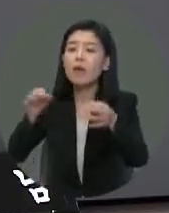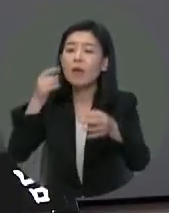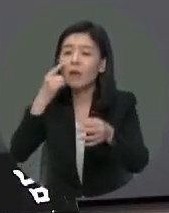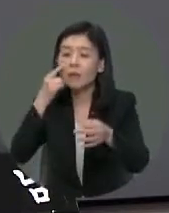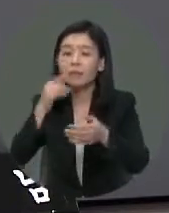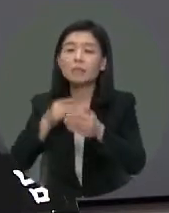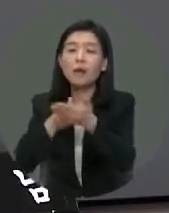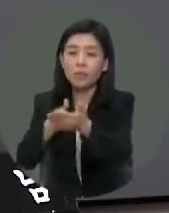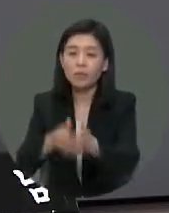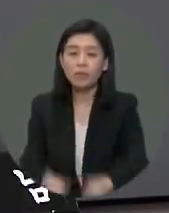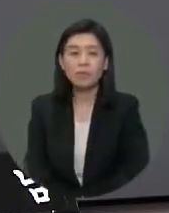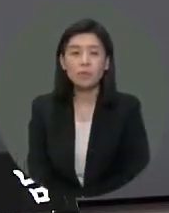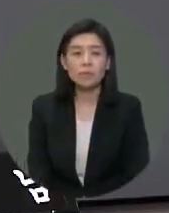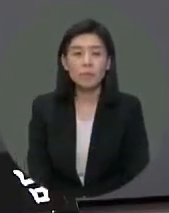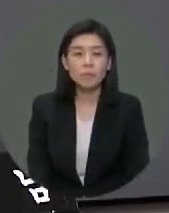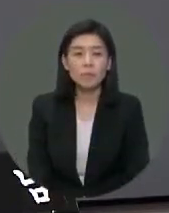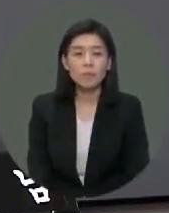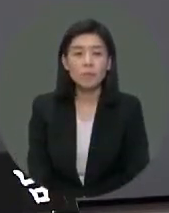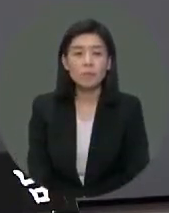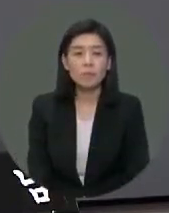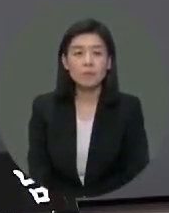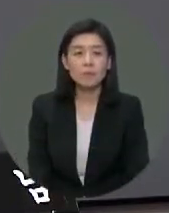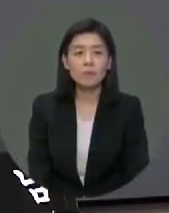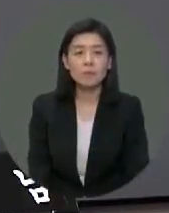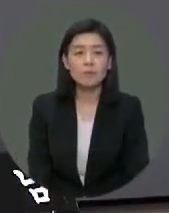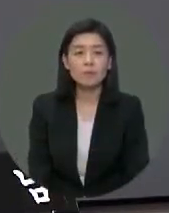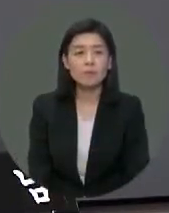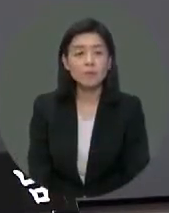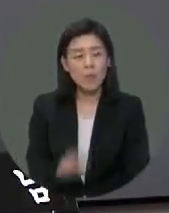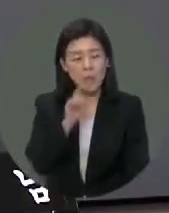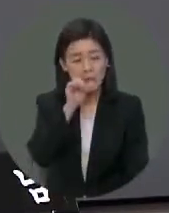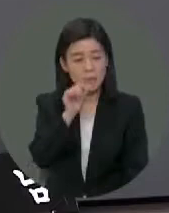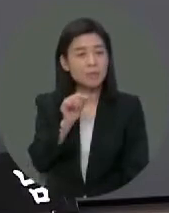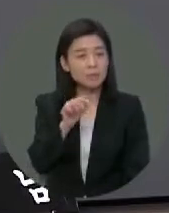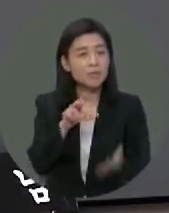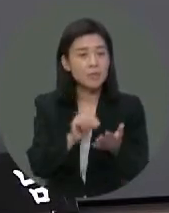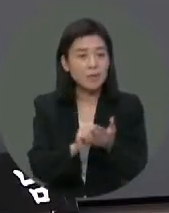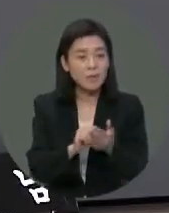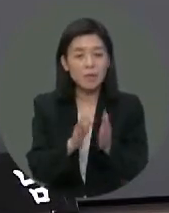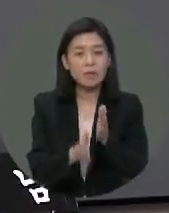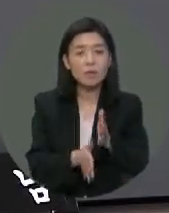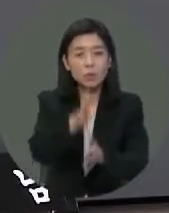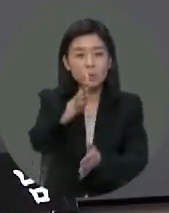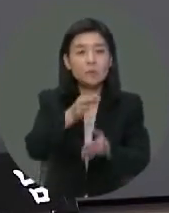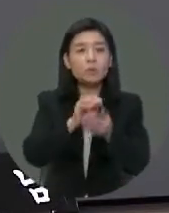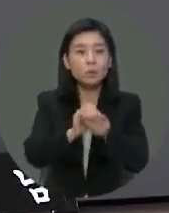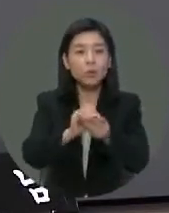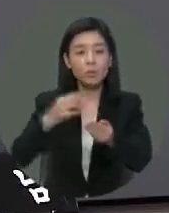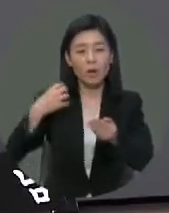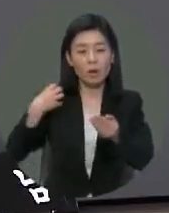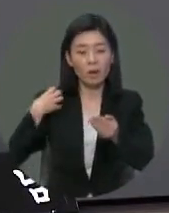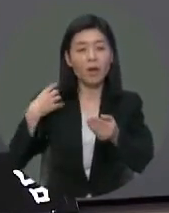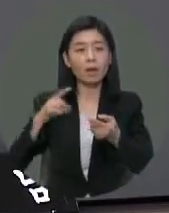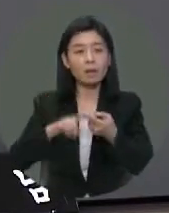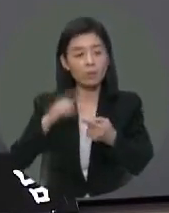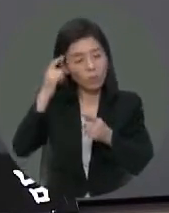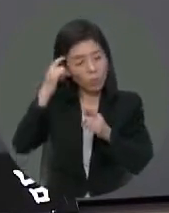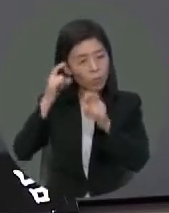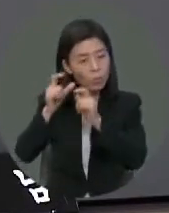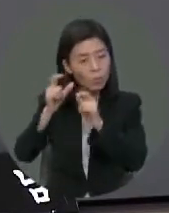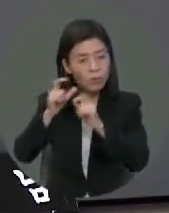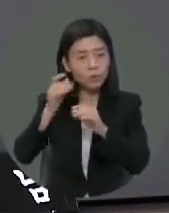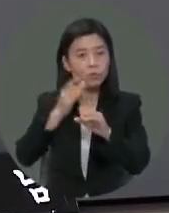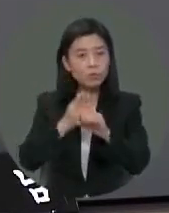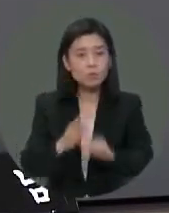조금 이제 민감할 수는 있습니다만 저희들이 도시농협 역할에 대해서 또 많은 고민을 하고 있고요 아니면